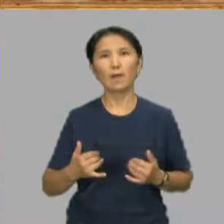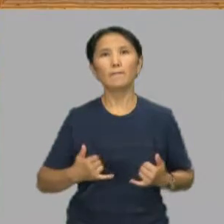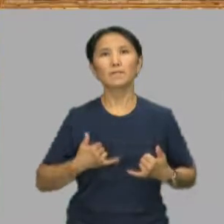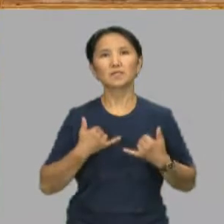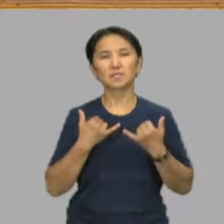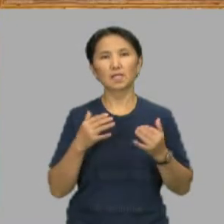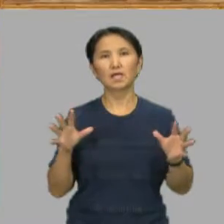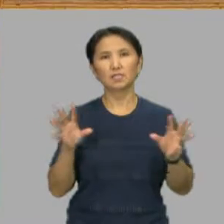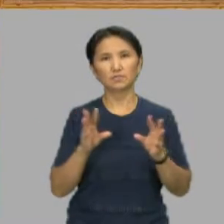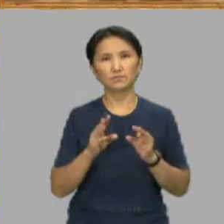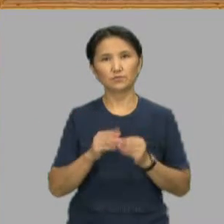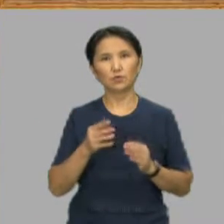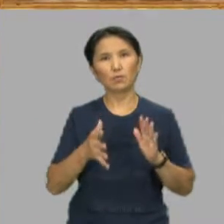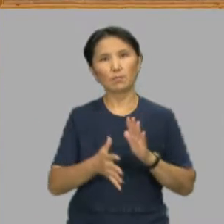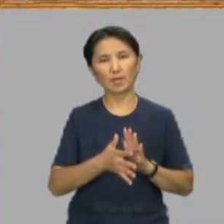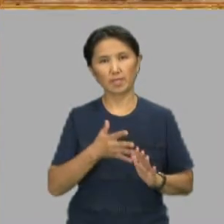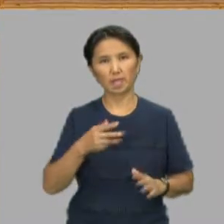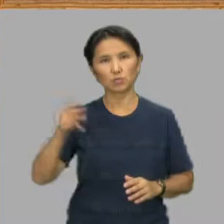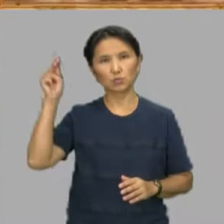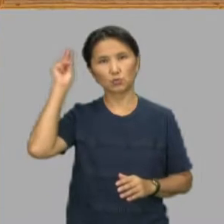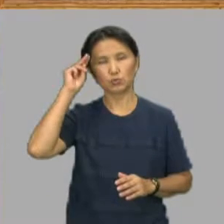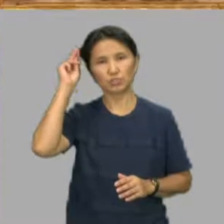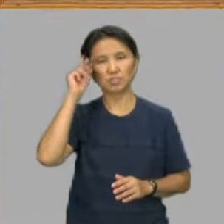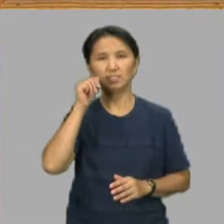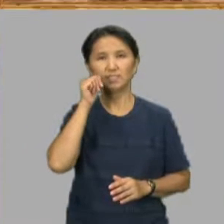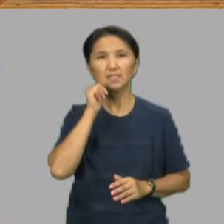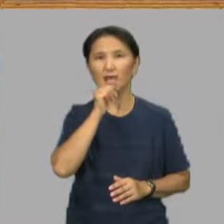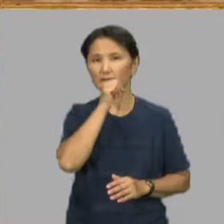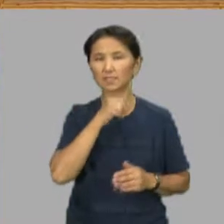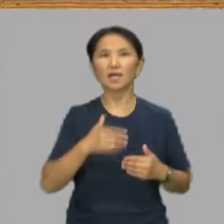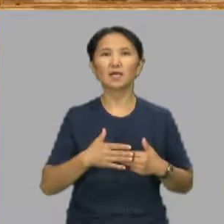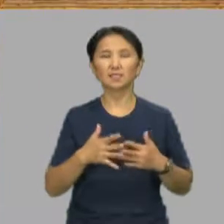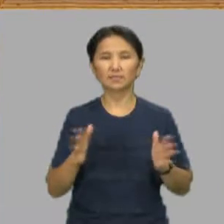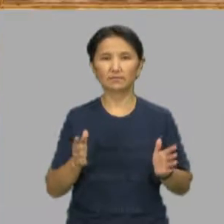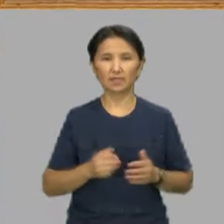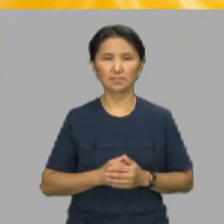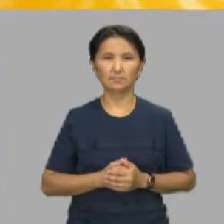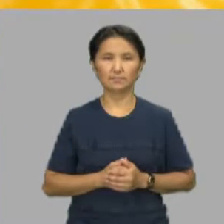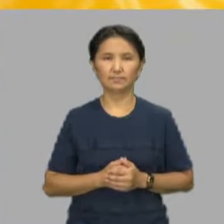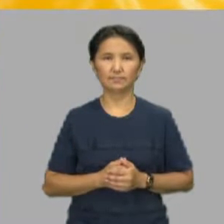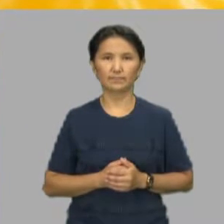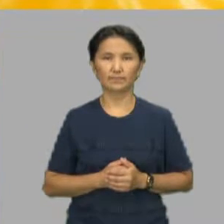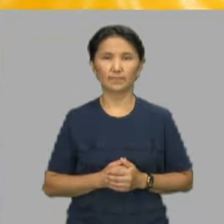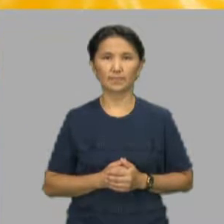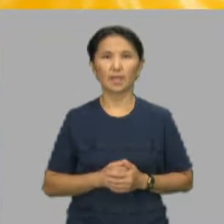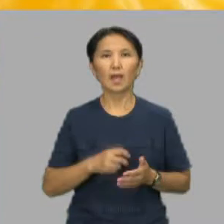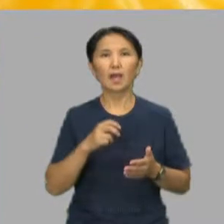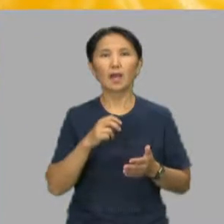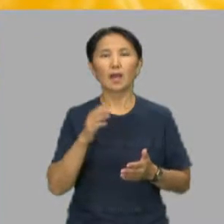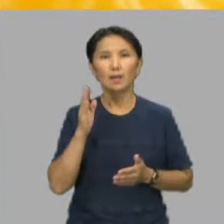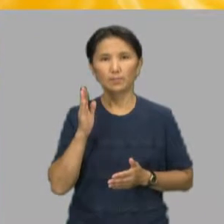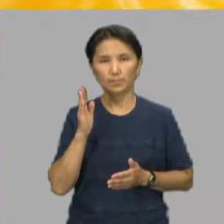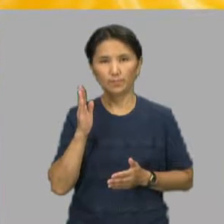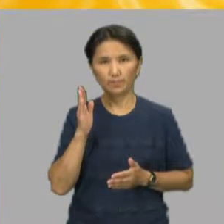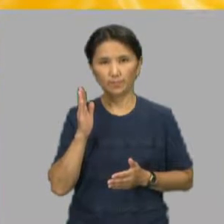все понять, учитесь тайны открывать. Проведем